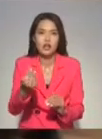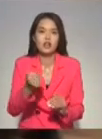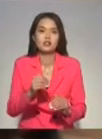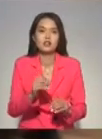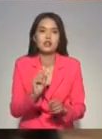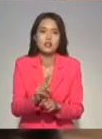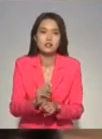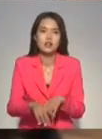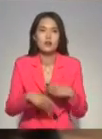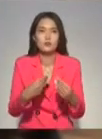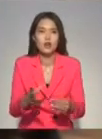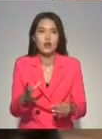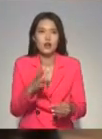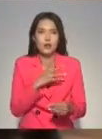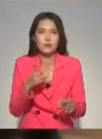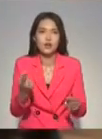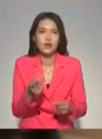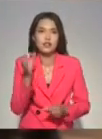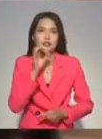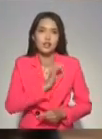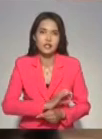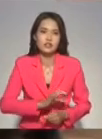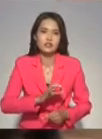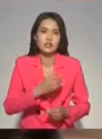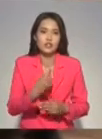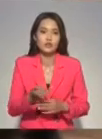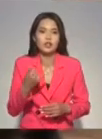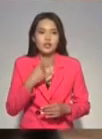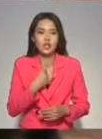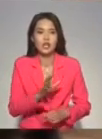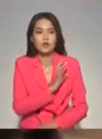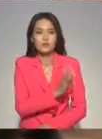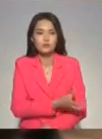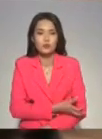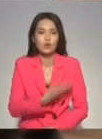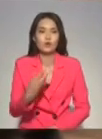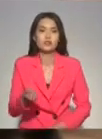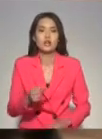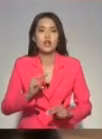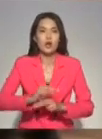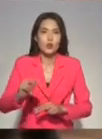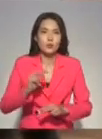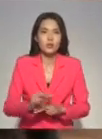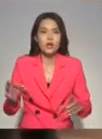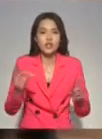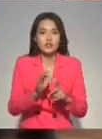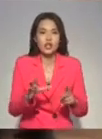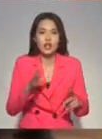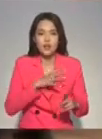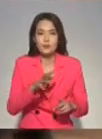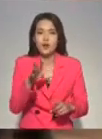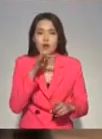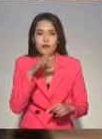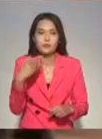наверное Для нас это один из способов поддержать нашего сына в его обучении и в то же время